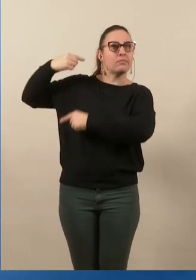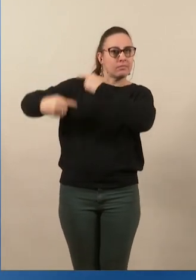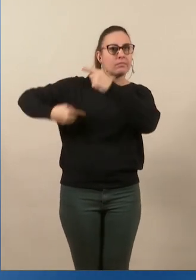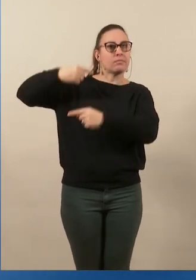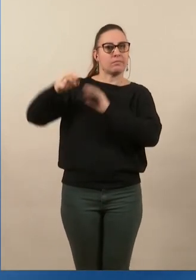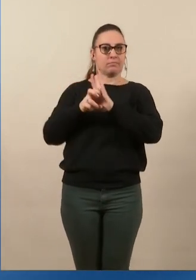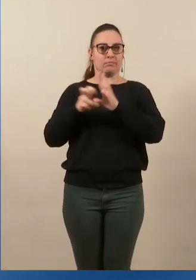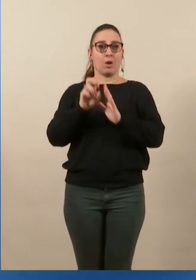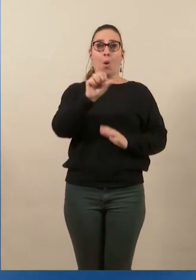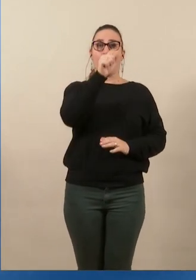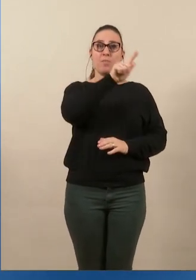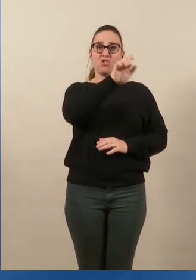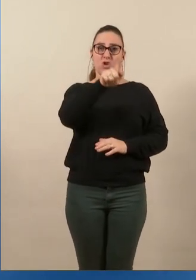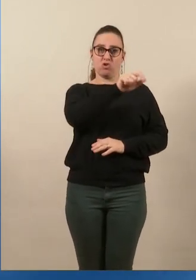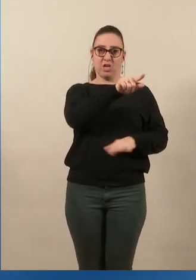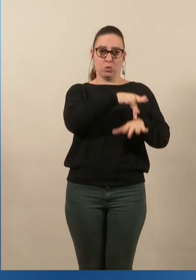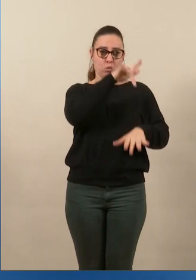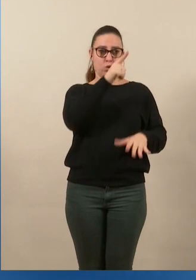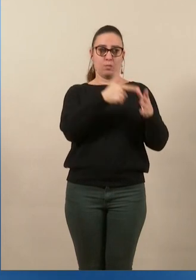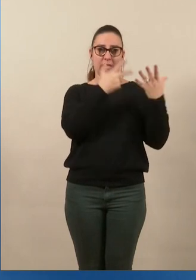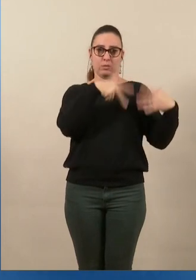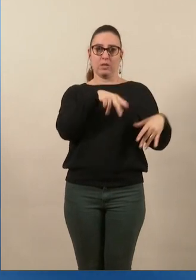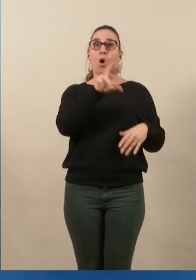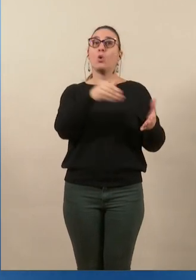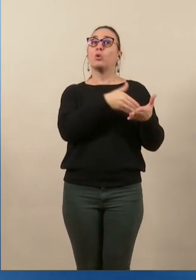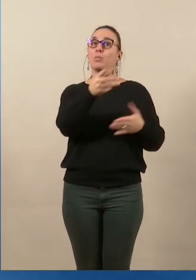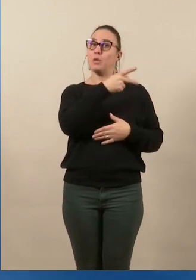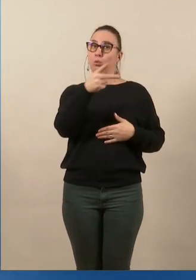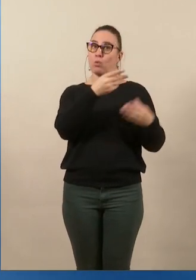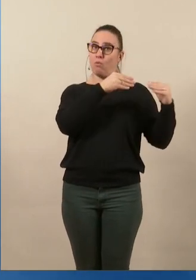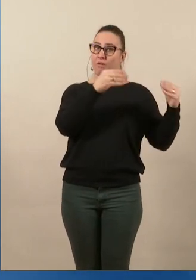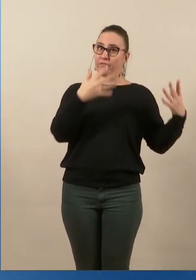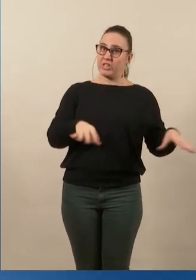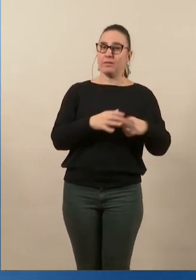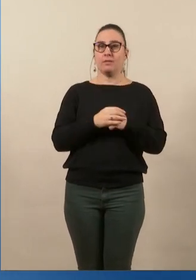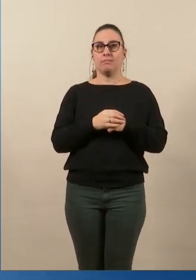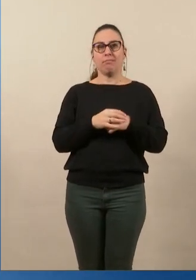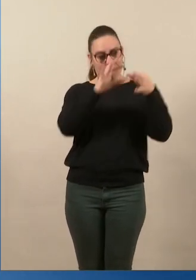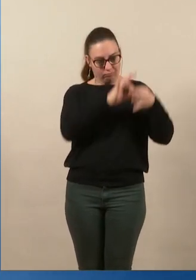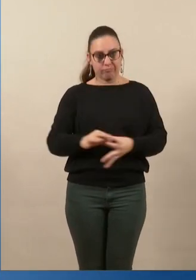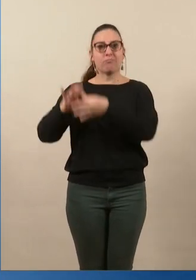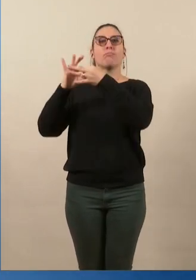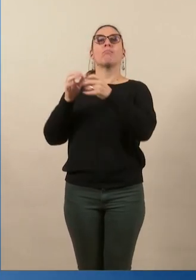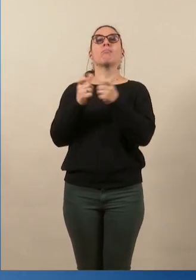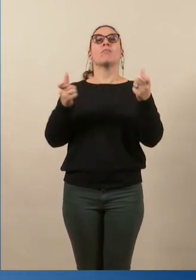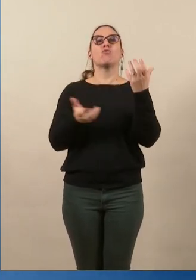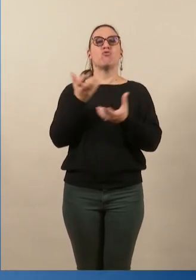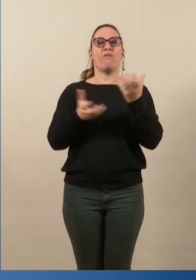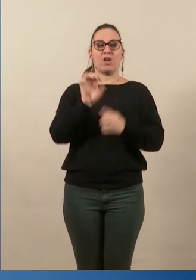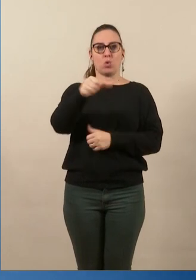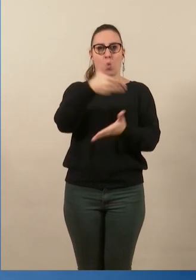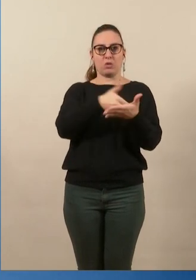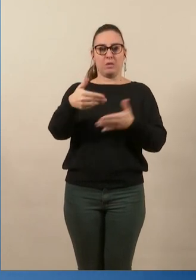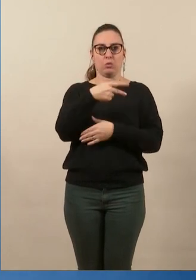commencé avec GEG en 2018 pour 30 millions d'euros vous souhaitez poursuivre avec la compagnie de chauffage pour 11